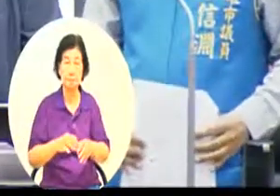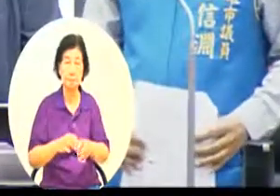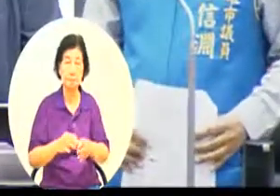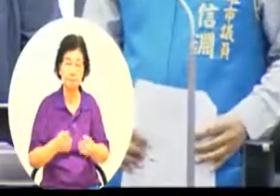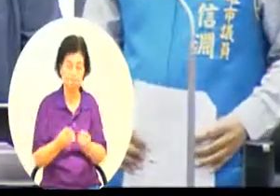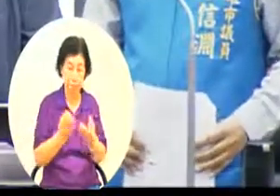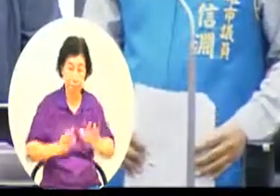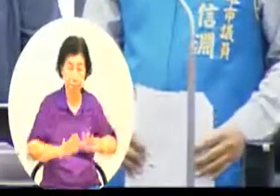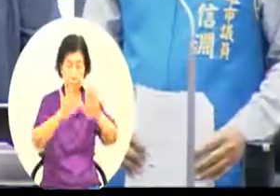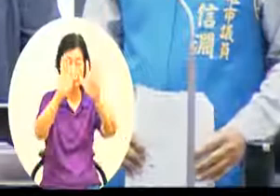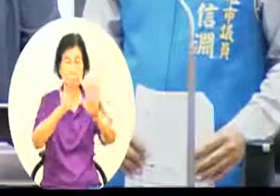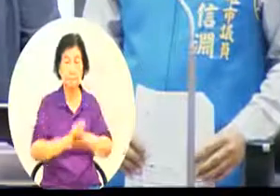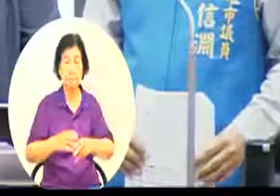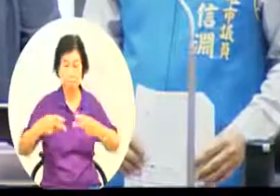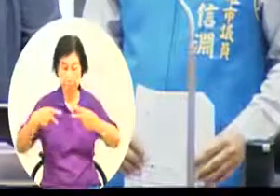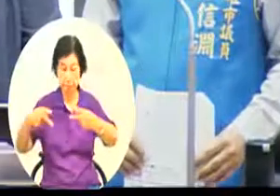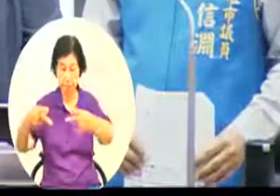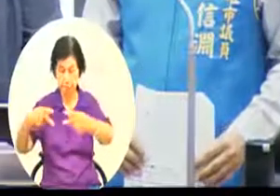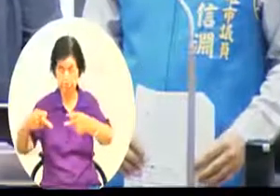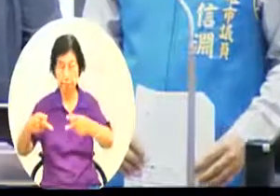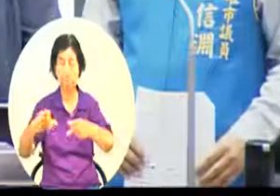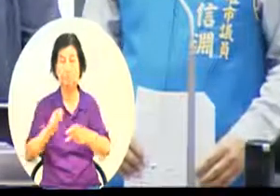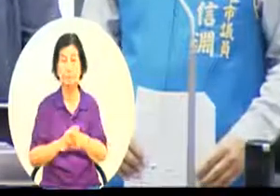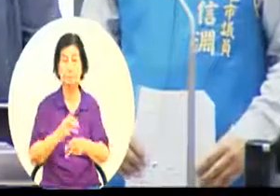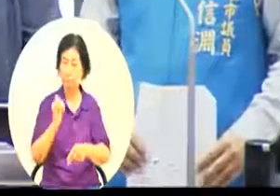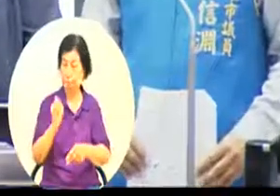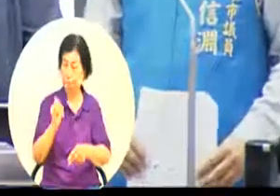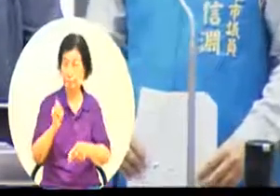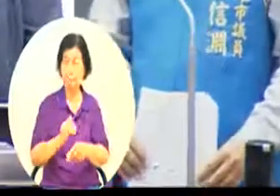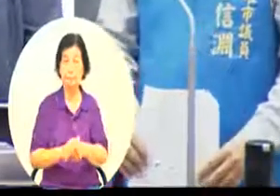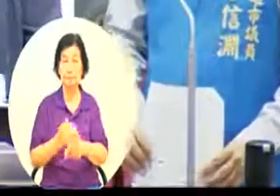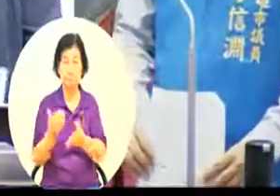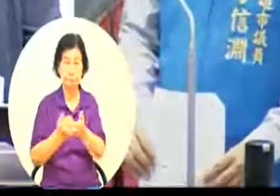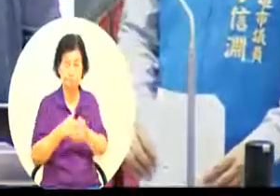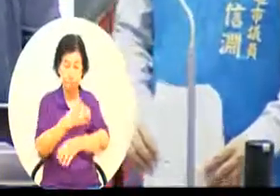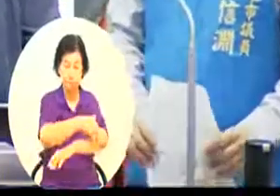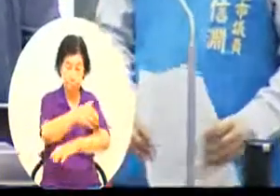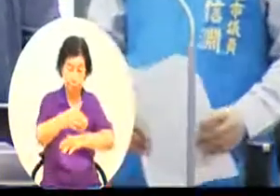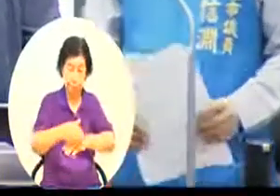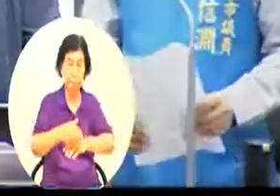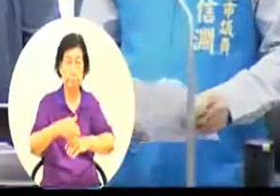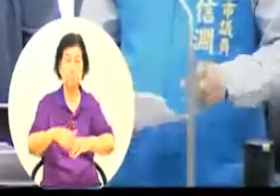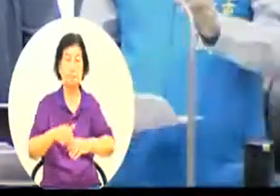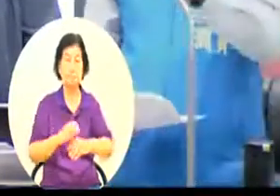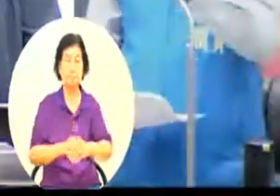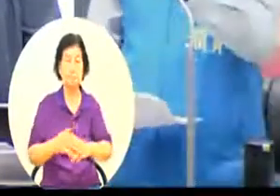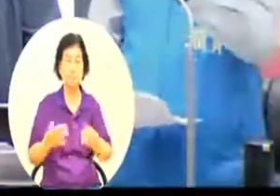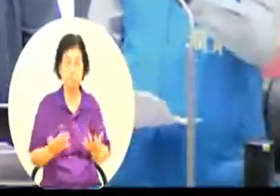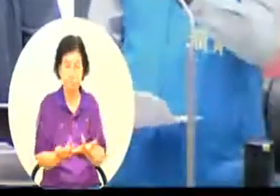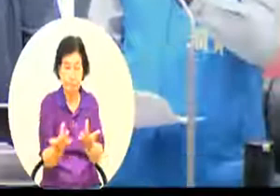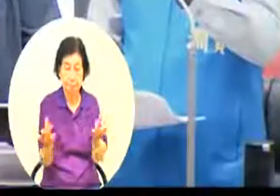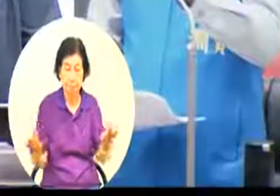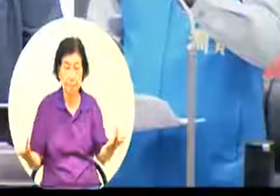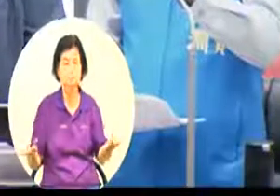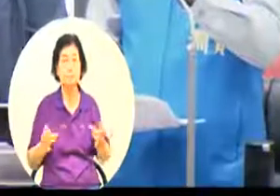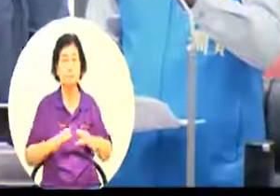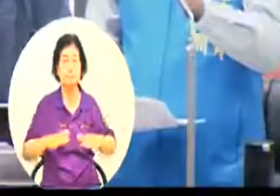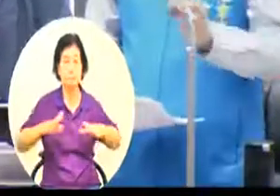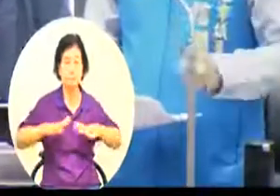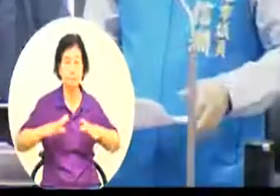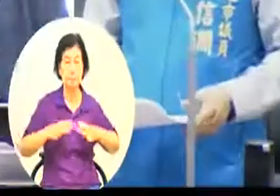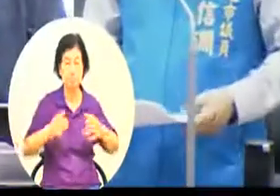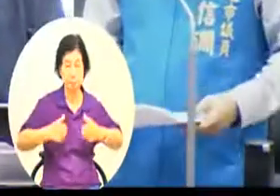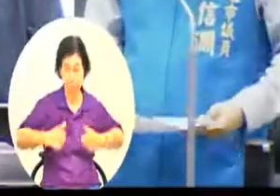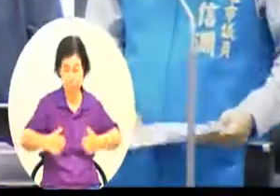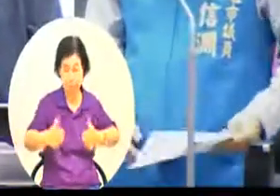捷运，咱的底下的规个尖顶地区，吼，咱的迄个草叶道，哦，迄个发展啊，